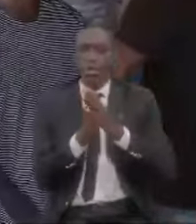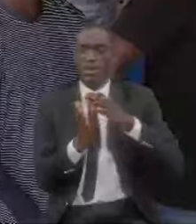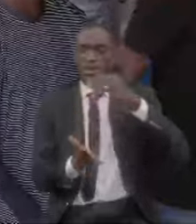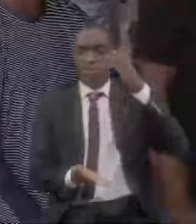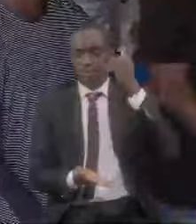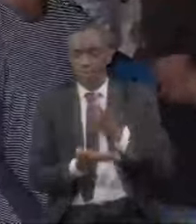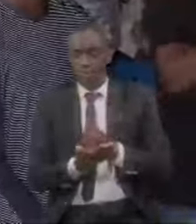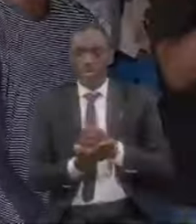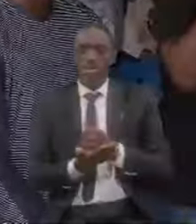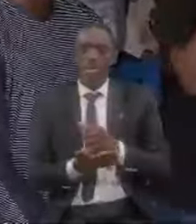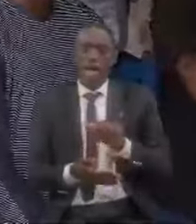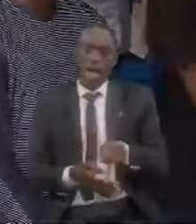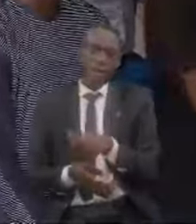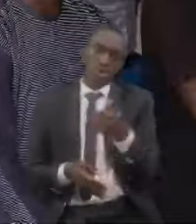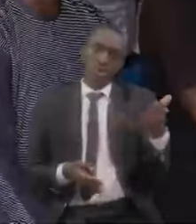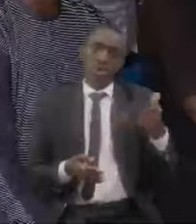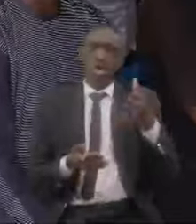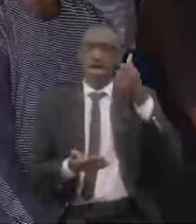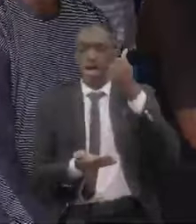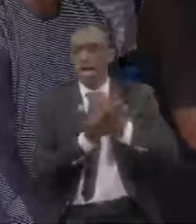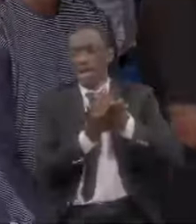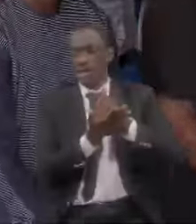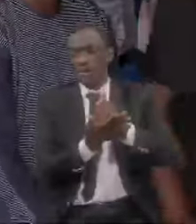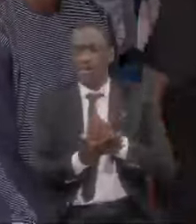Un autre Amen.